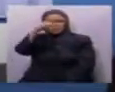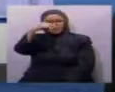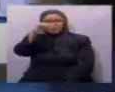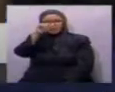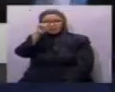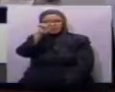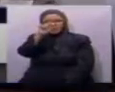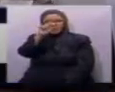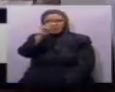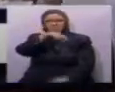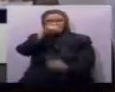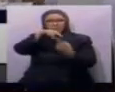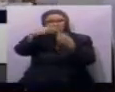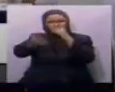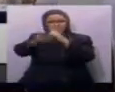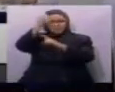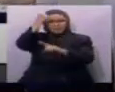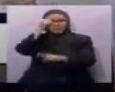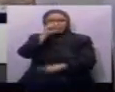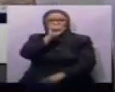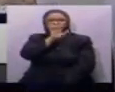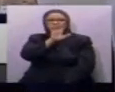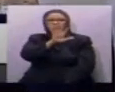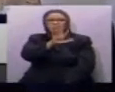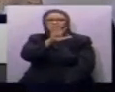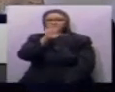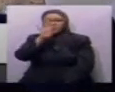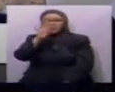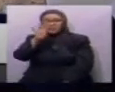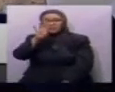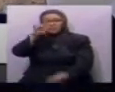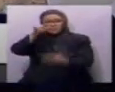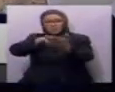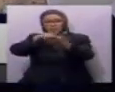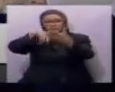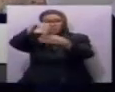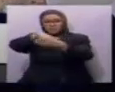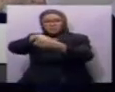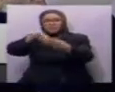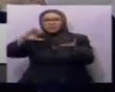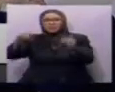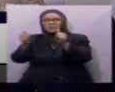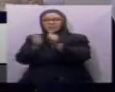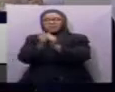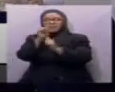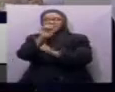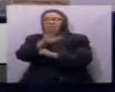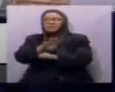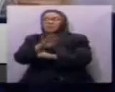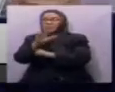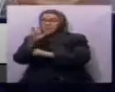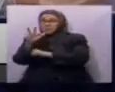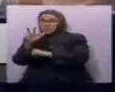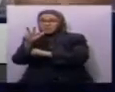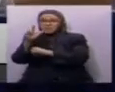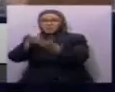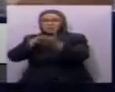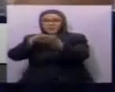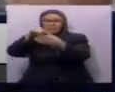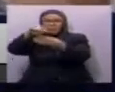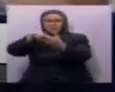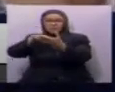meraih 54 undi berbanding 43 undi. Bagi lima jawatan naib Presiden MOM, menyaksikan buat pertama